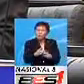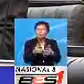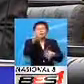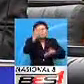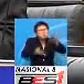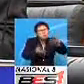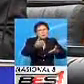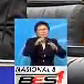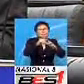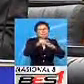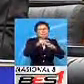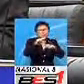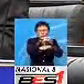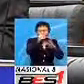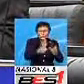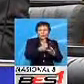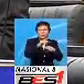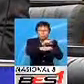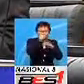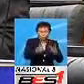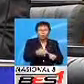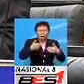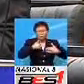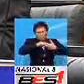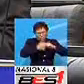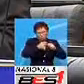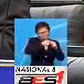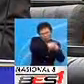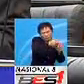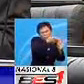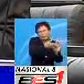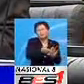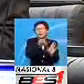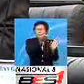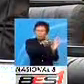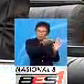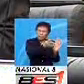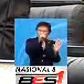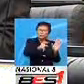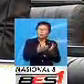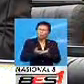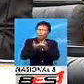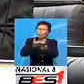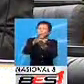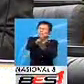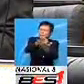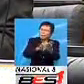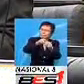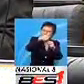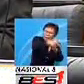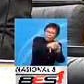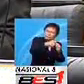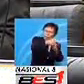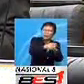menghadapi masalah pembayaran balik pinjaman institusi perembankan juga harus menawarkan pelan pembayaran